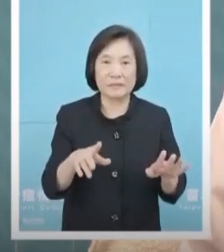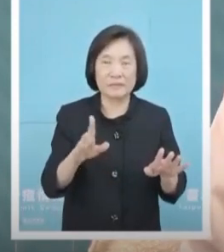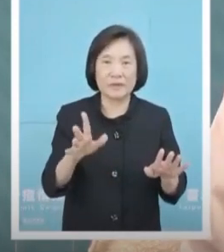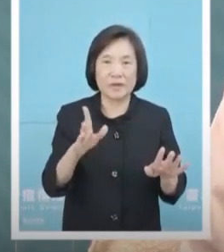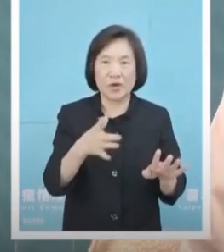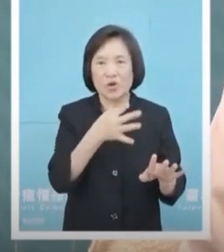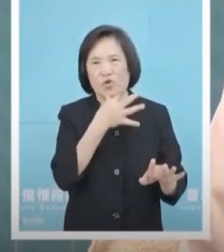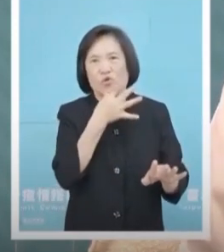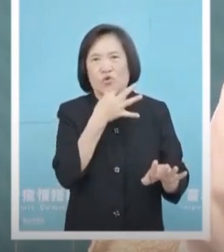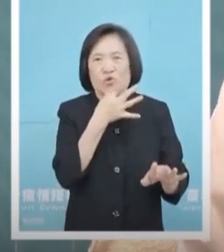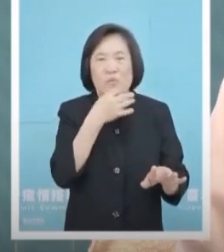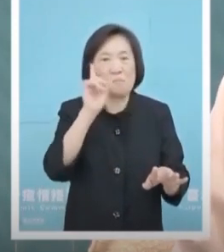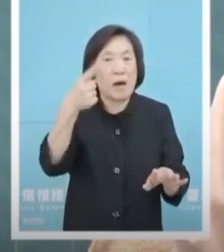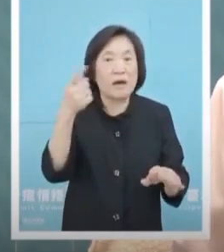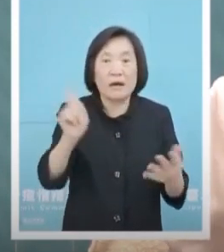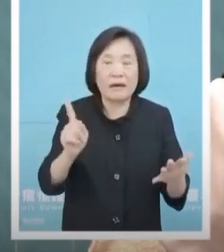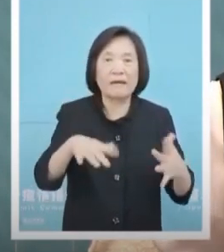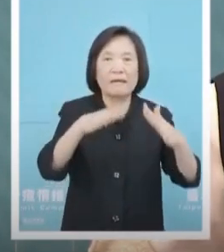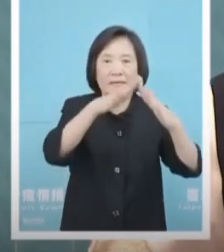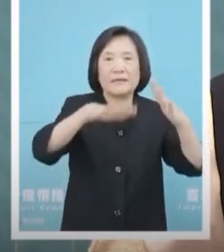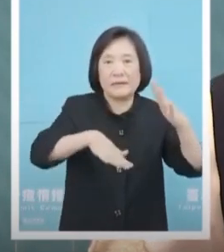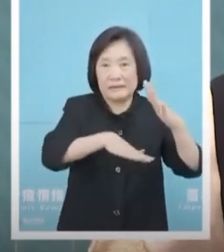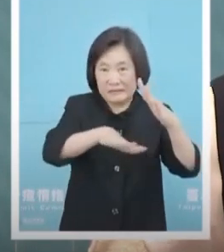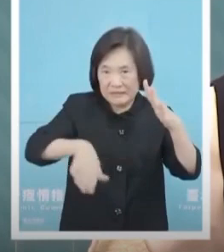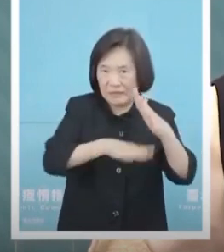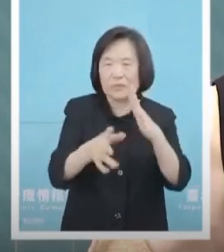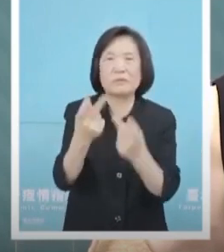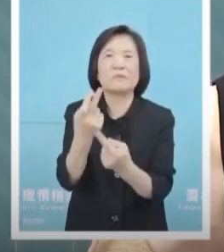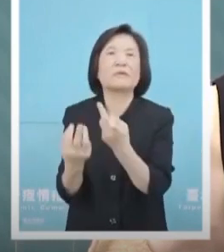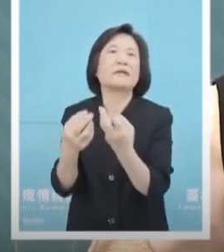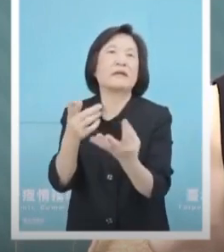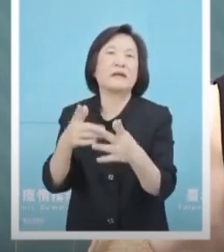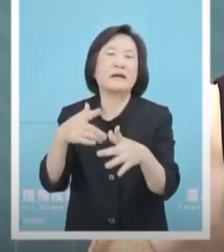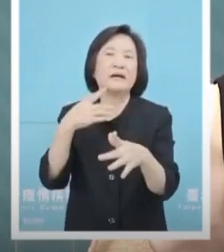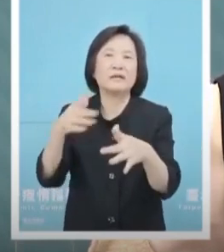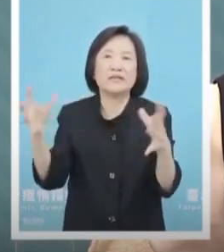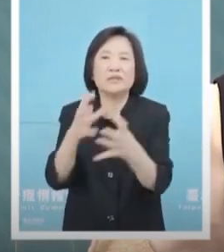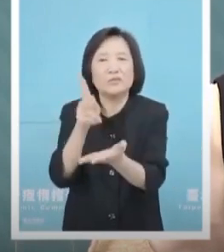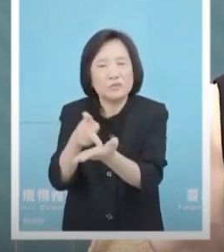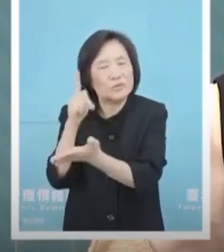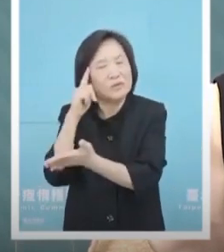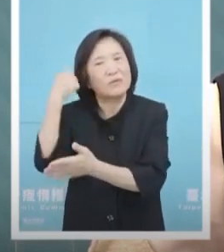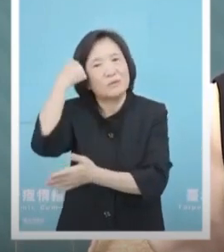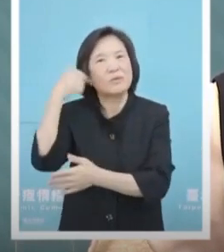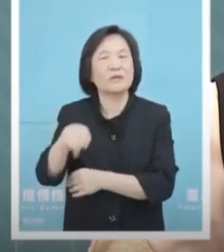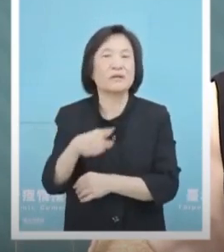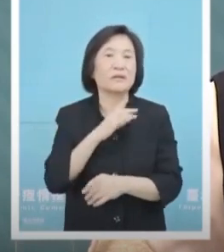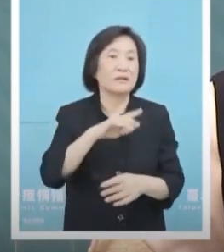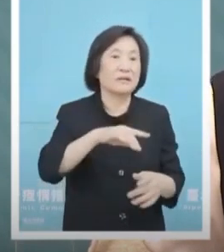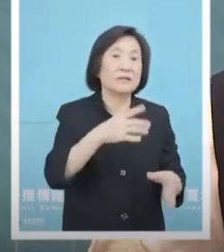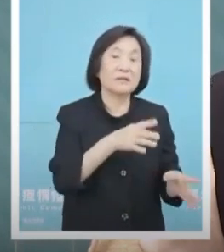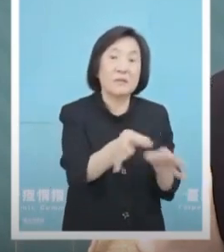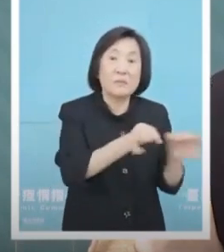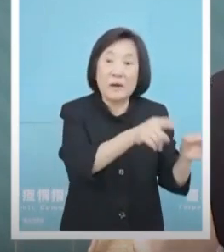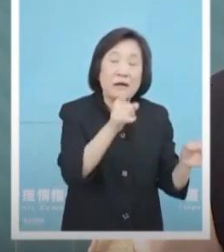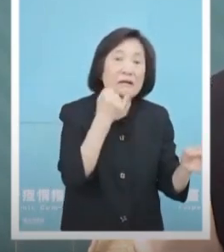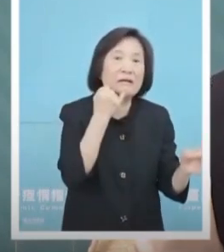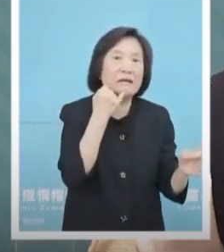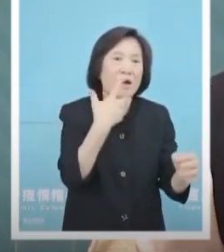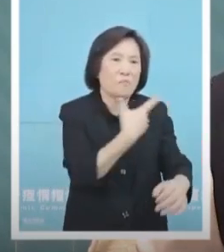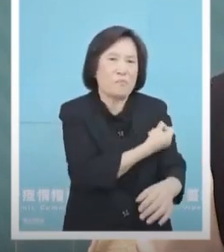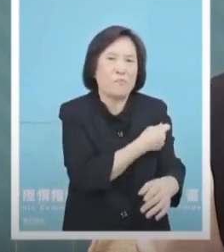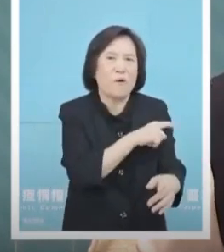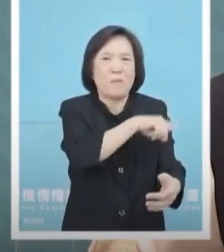是家户感染的，因为批发市场的感染，我认为我那个大规模打疫苗的战术啊，应该是有